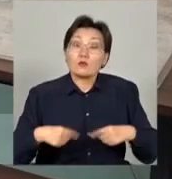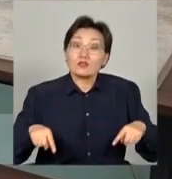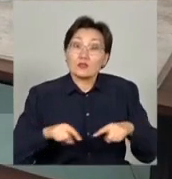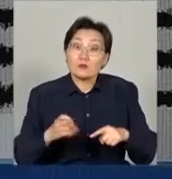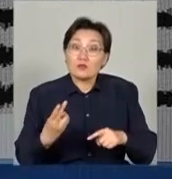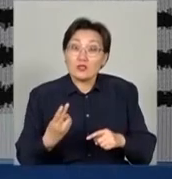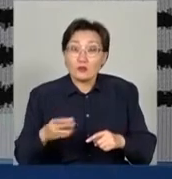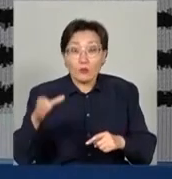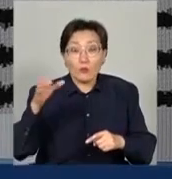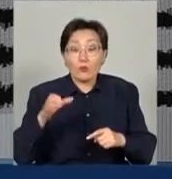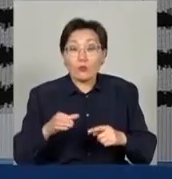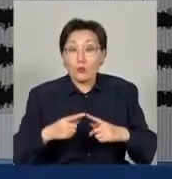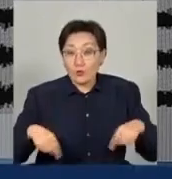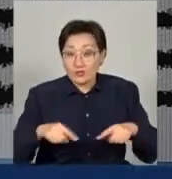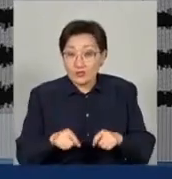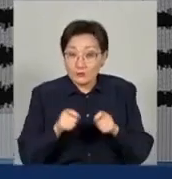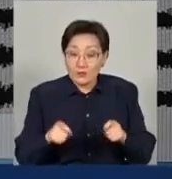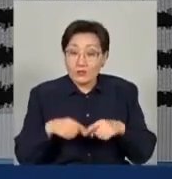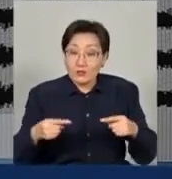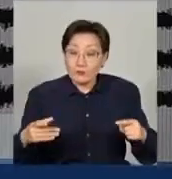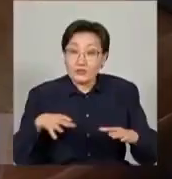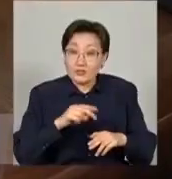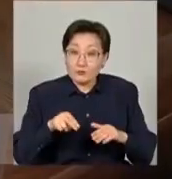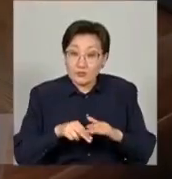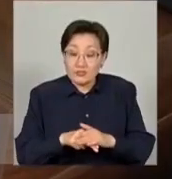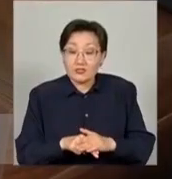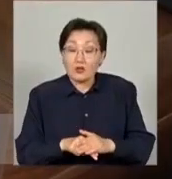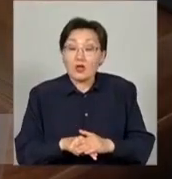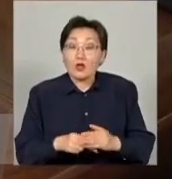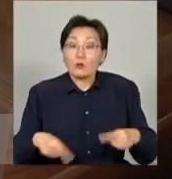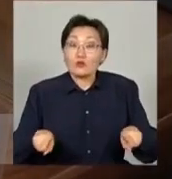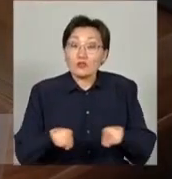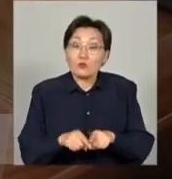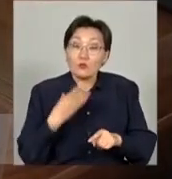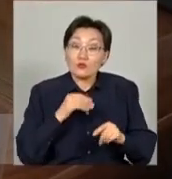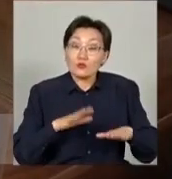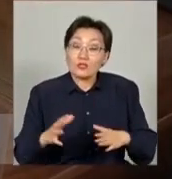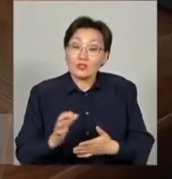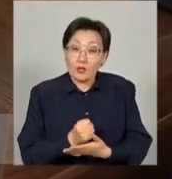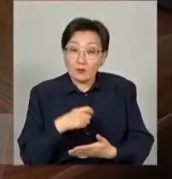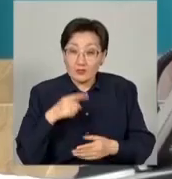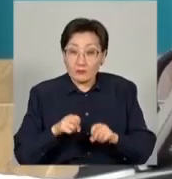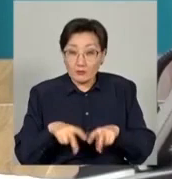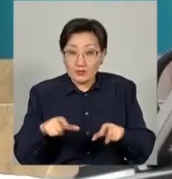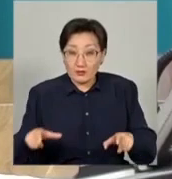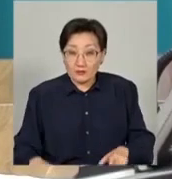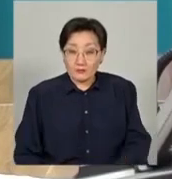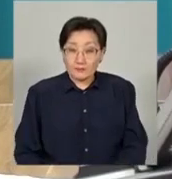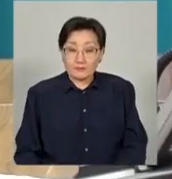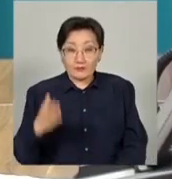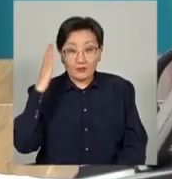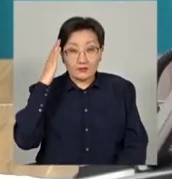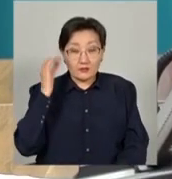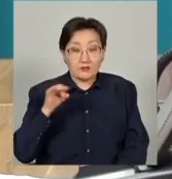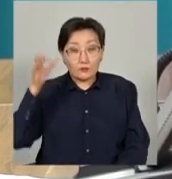ұлттық орталық құрмақ. Осыған дейін түрлі мекеменің қарамағында болып келген экспедиция осылайша өз орнын табады дейді мамандар. Интеллектуалды және